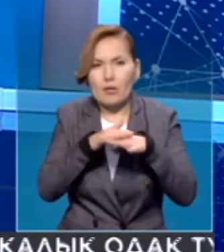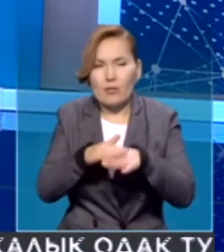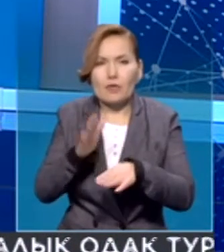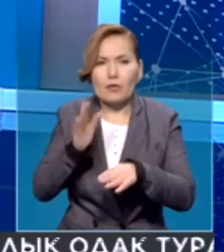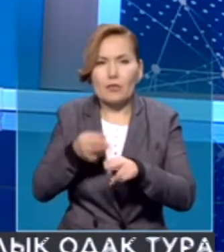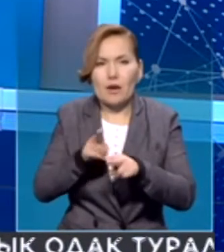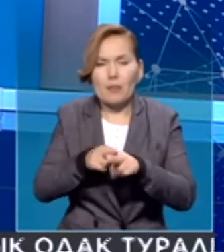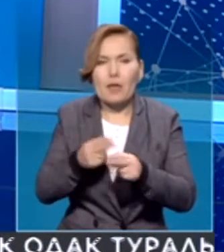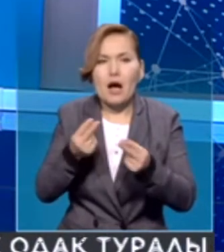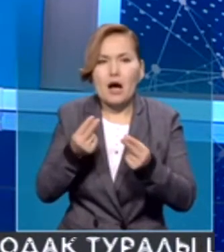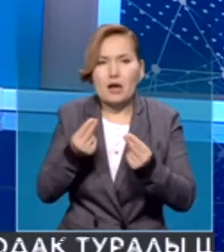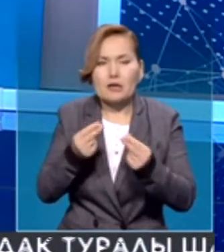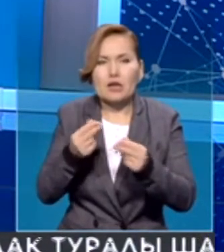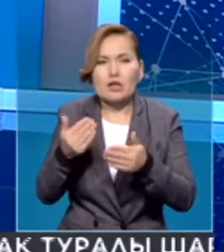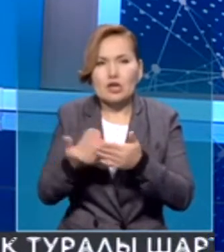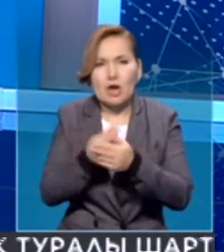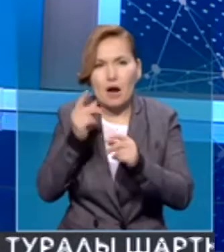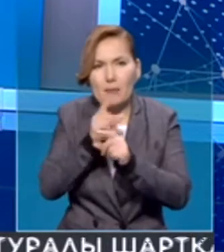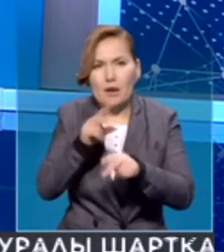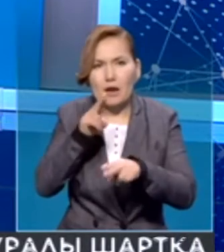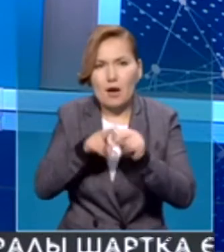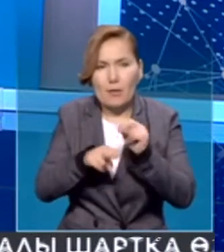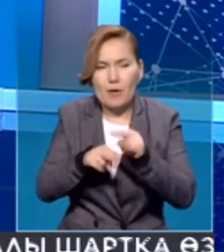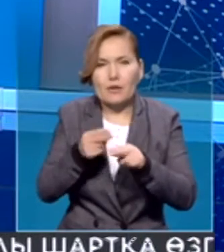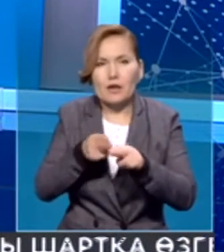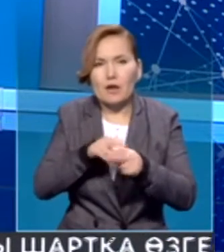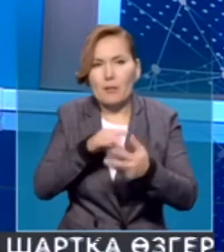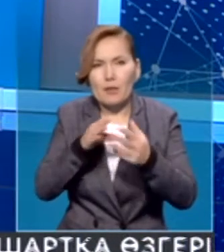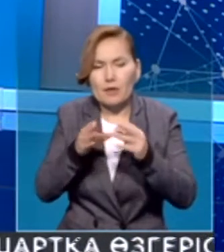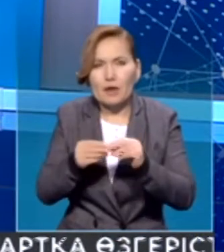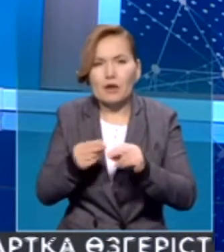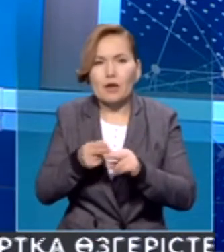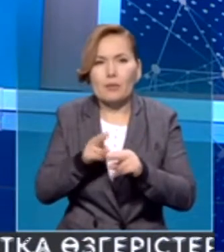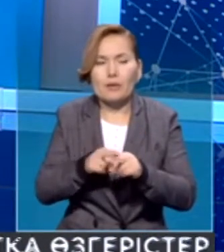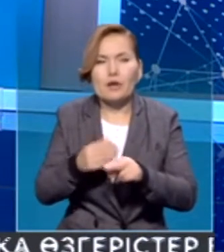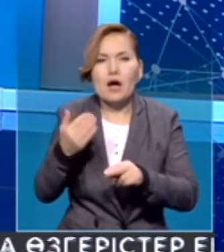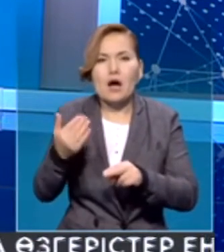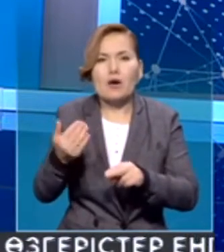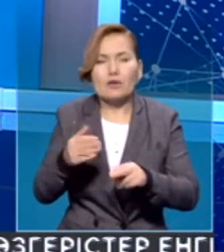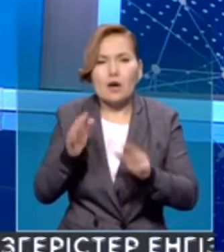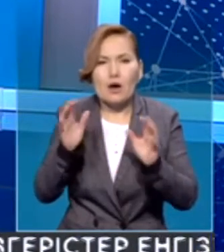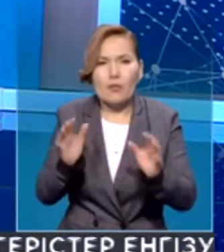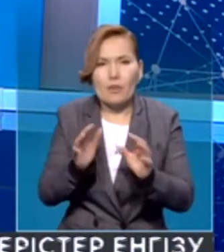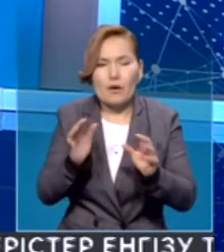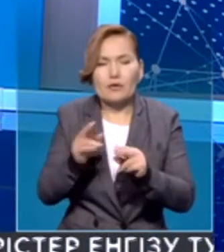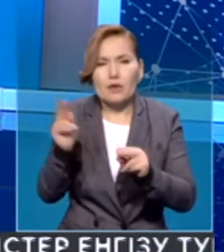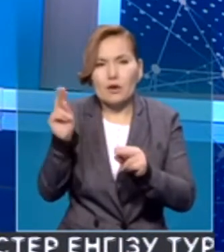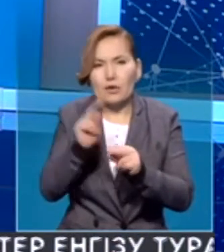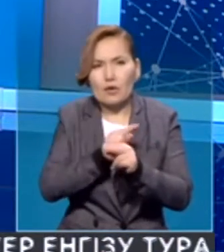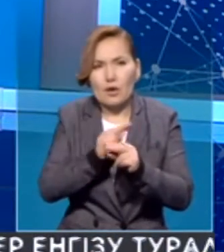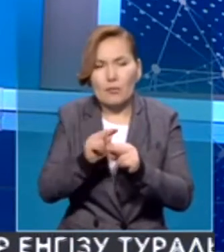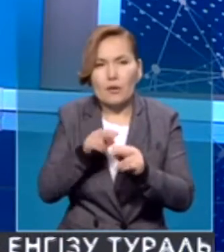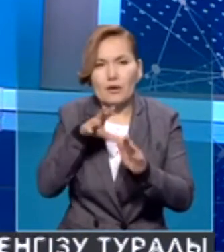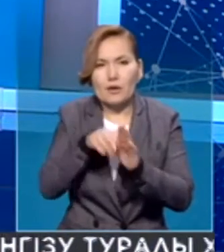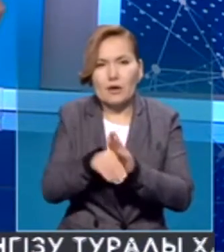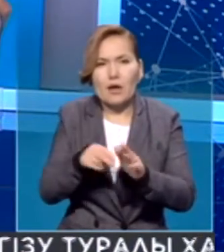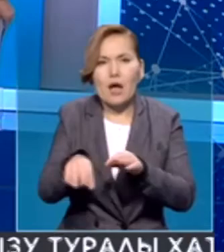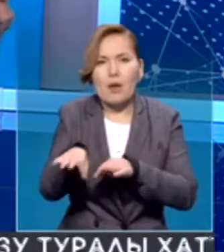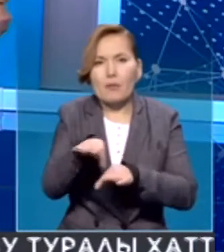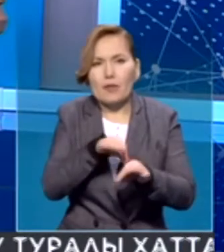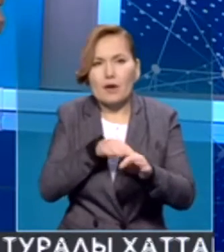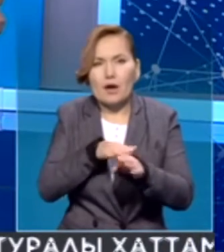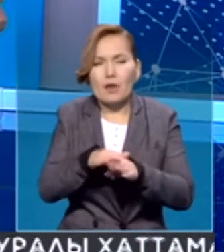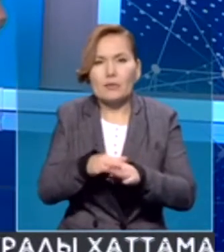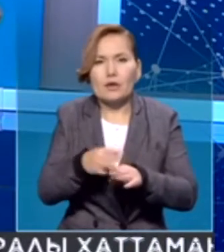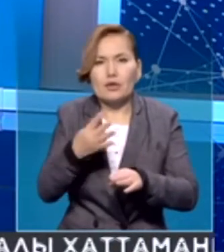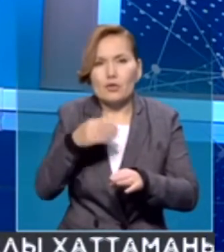бөлінеді. Ақша жаңа мектептер салуға, әрі пайдалануға берілгеннен кейін оларды күтіп ұстауына жұмсалады. Пилоттық жоба арқылы 4